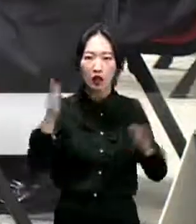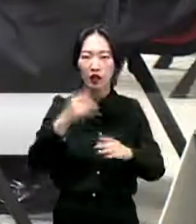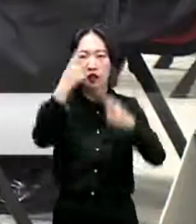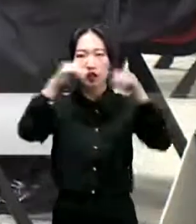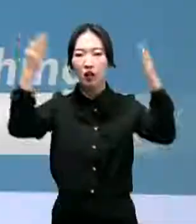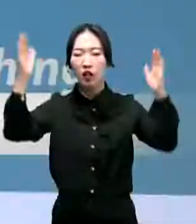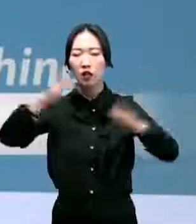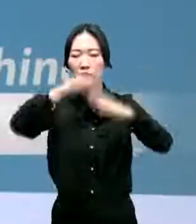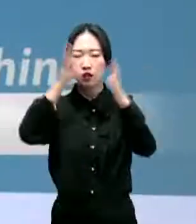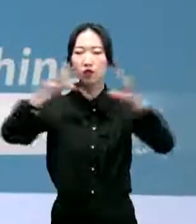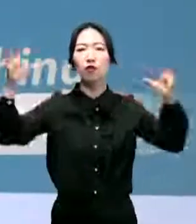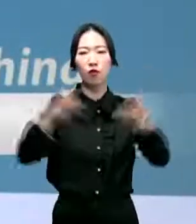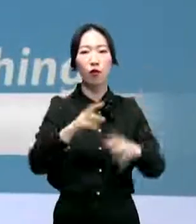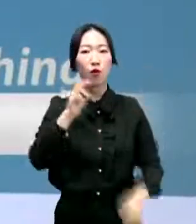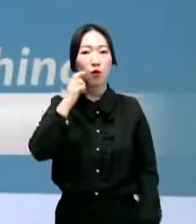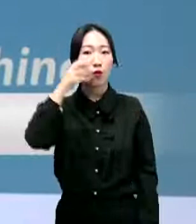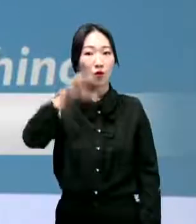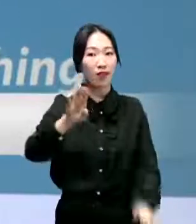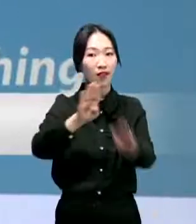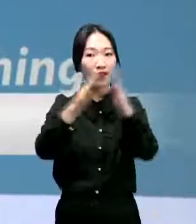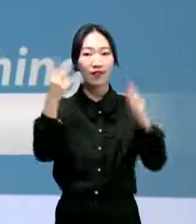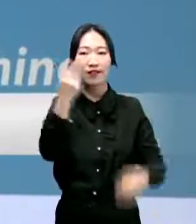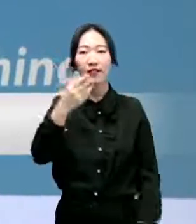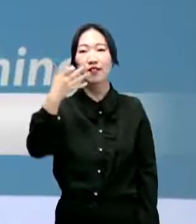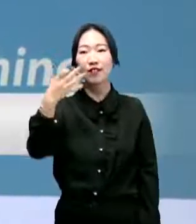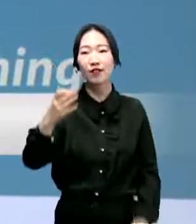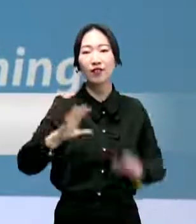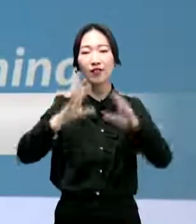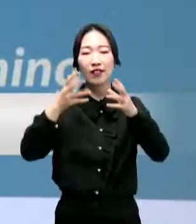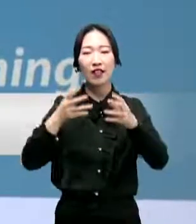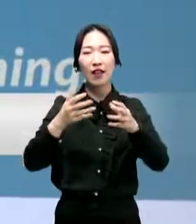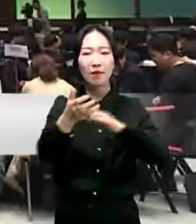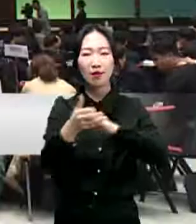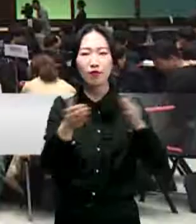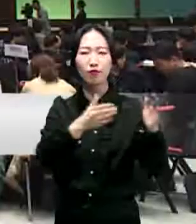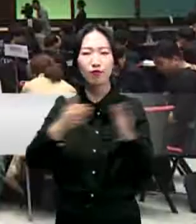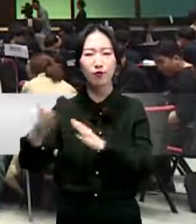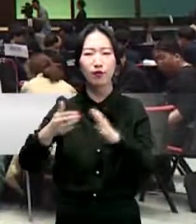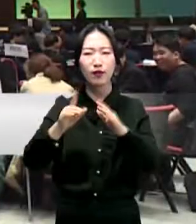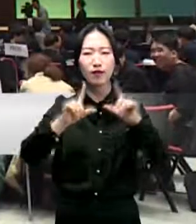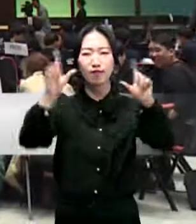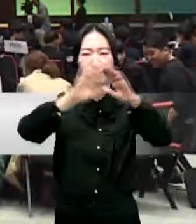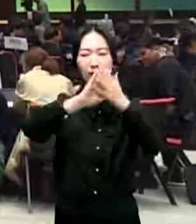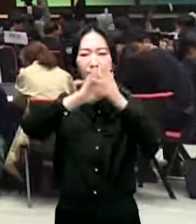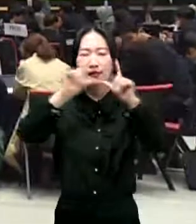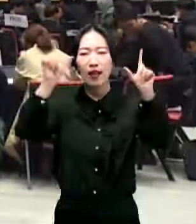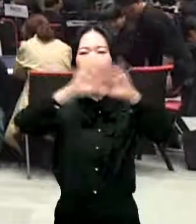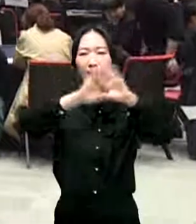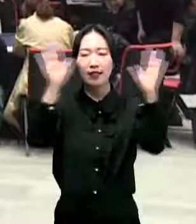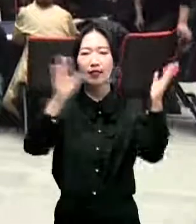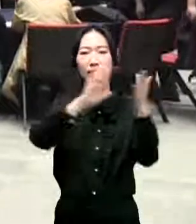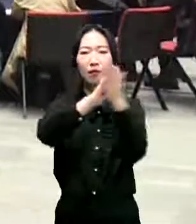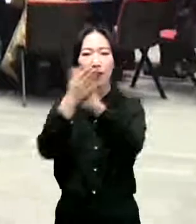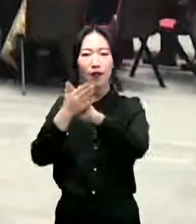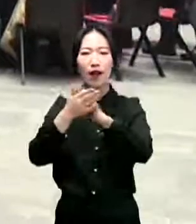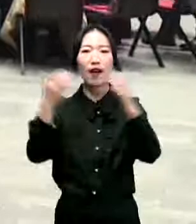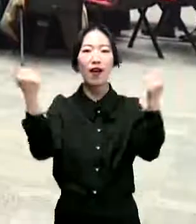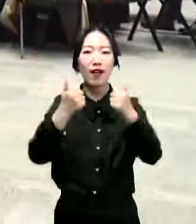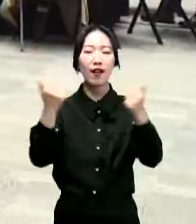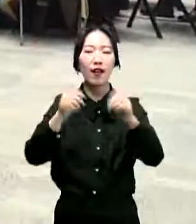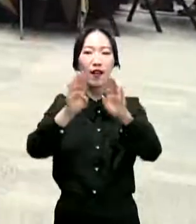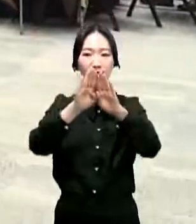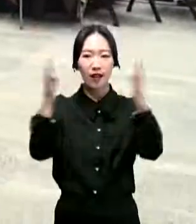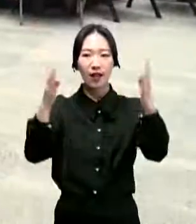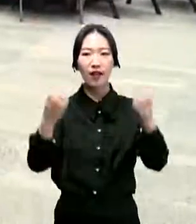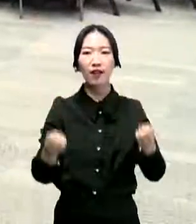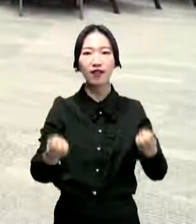모였습니다. 송도 컨벤시아에서 열린 2019 세계 모의 기후변화 당사국 총회 개막식. 국내외 내빈들이